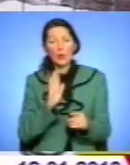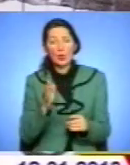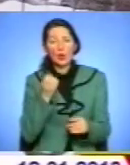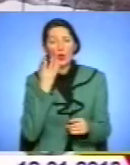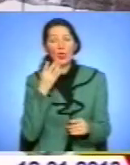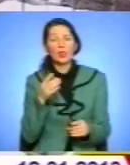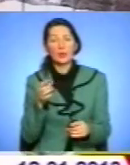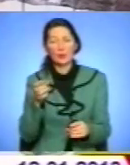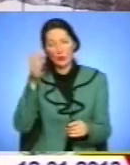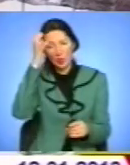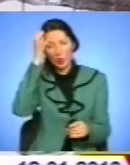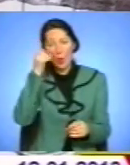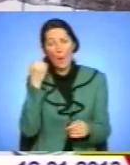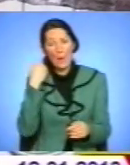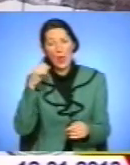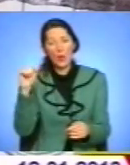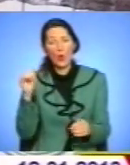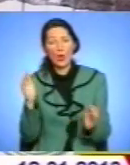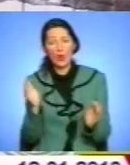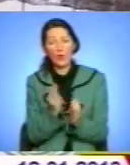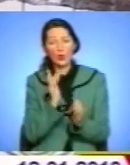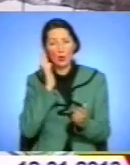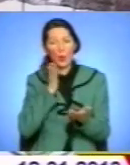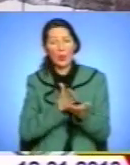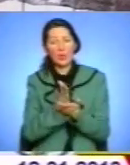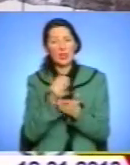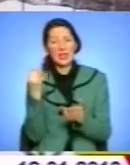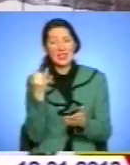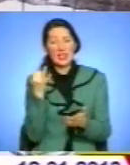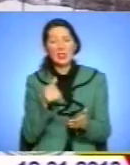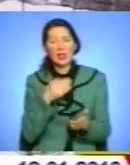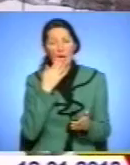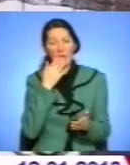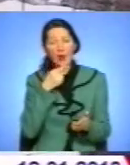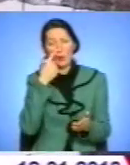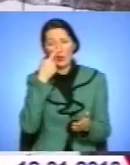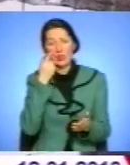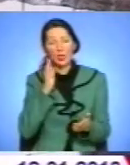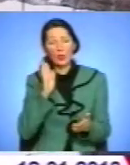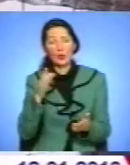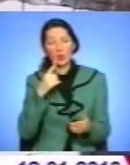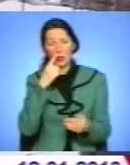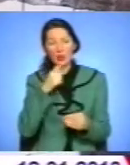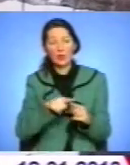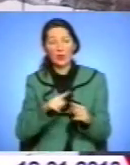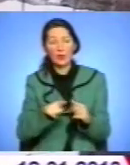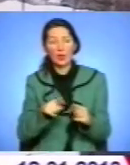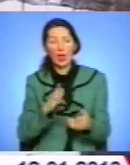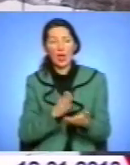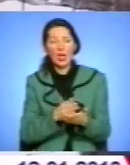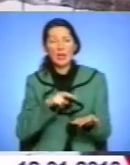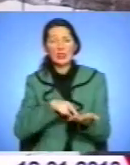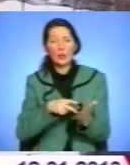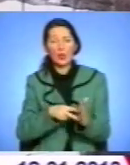глузд переможе вузькопартійні якісь інтереси і амбіції. Я сподіваюся, це буде найближчим часом. Я знаю, що є